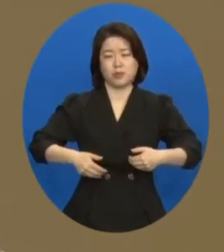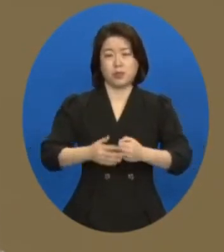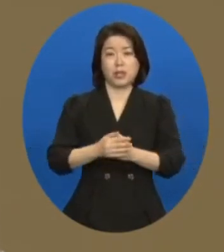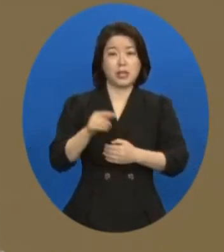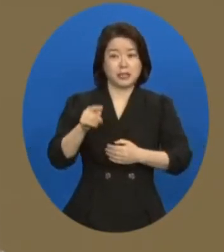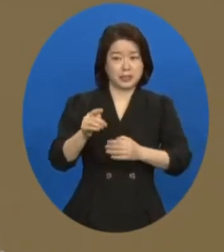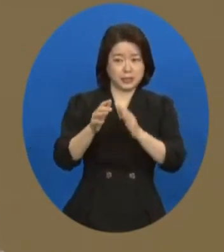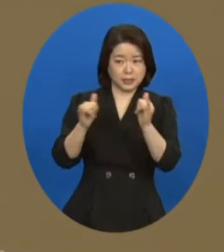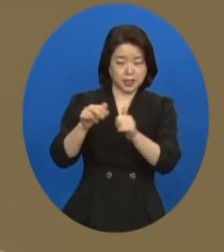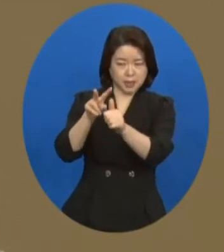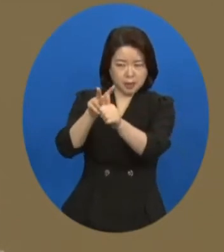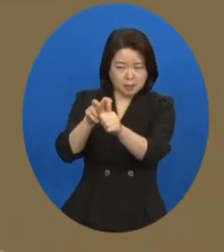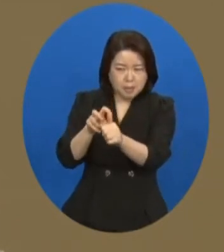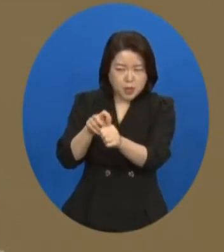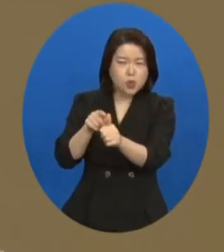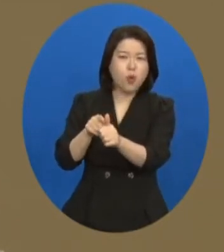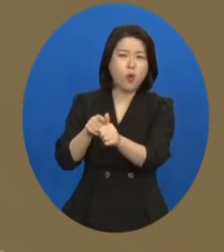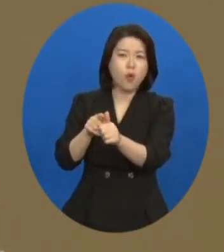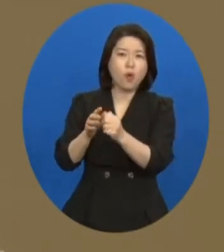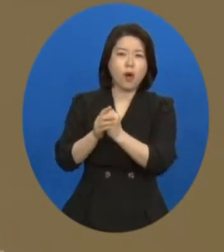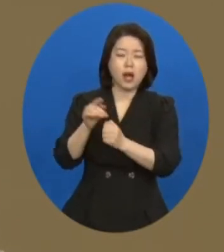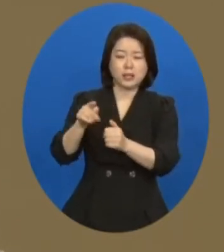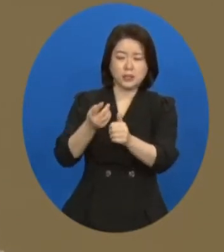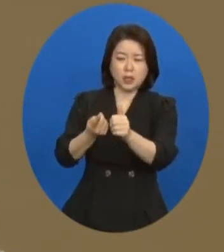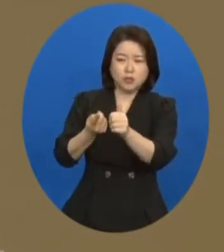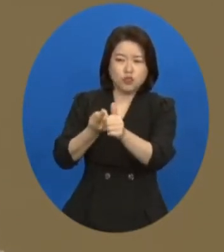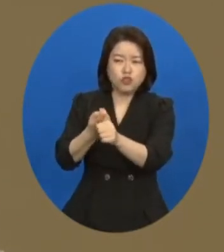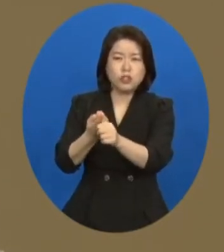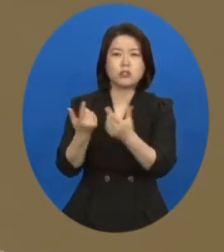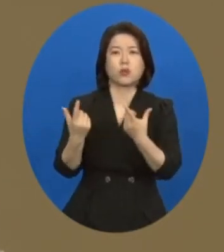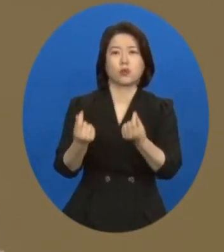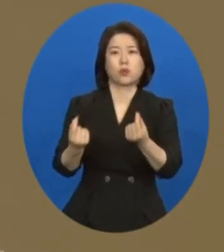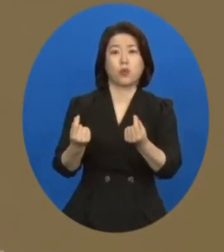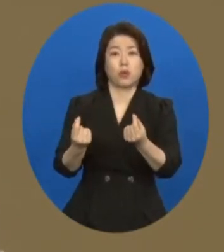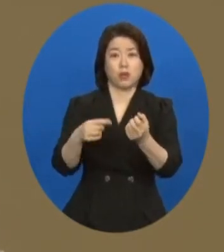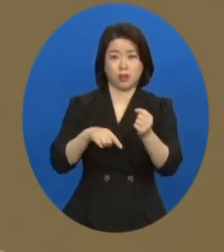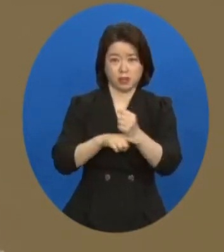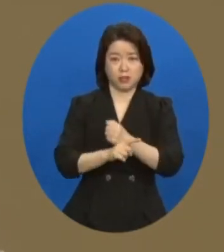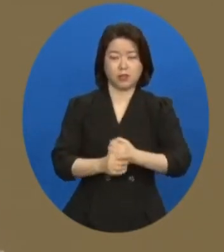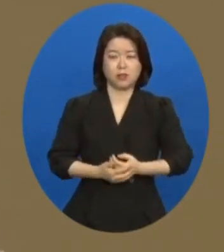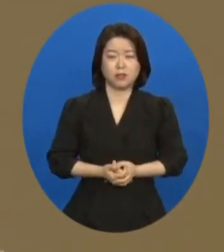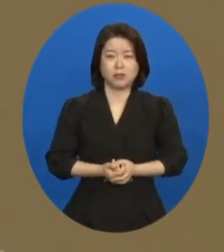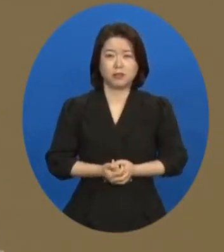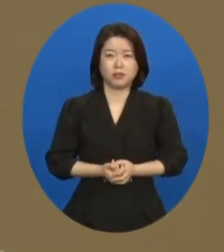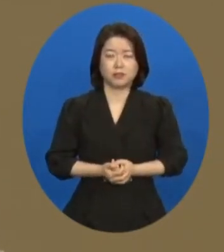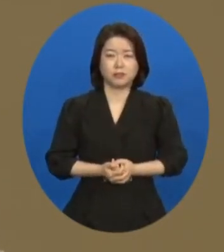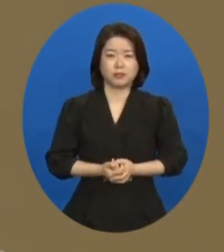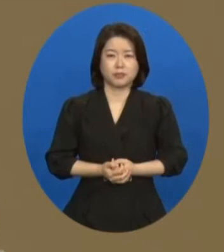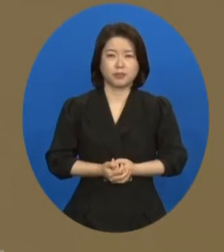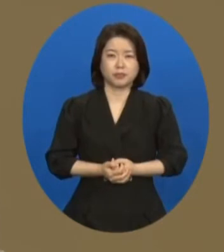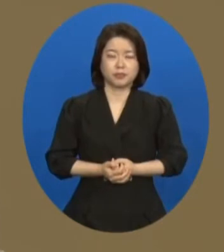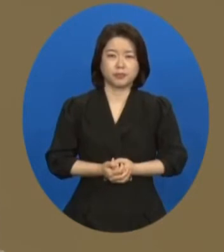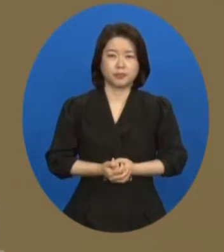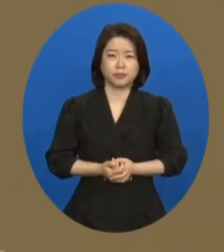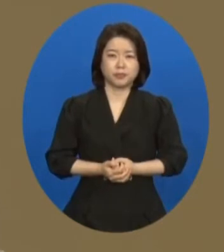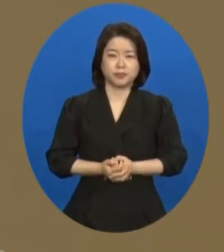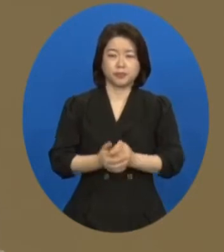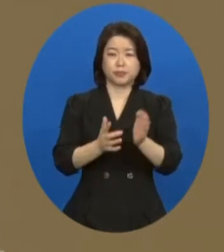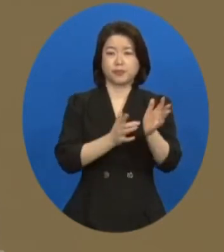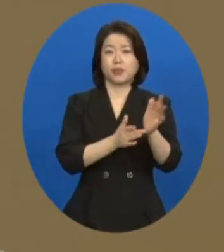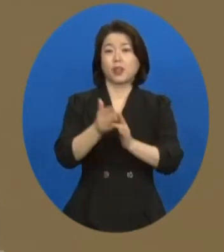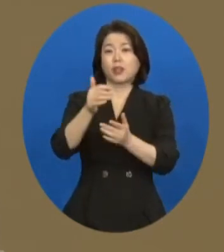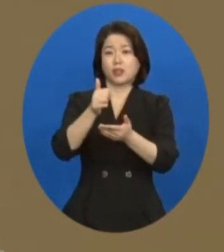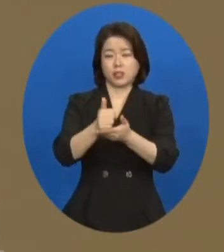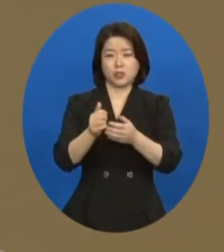그 사람을 미워하는 것이 그 사람을 죽이는 것과 같다는 것입니다 아 예수님께서는